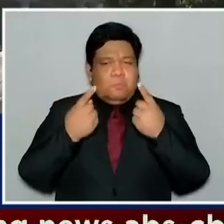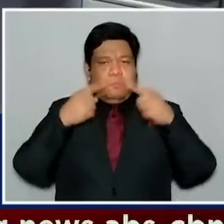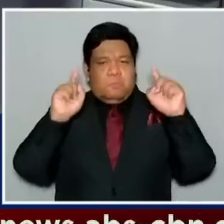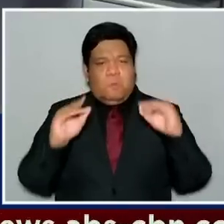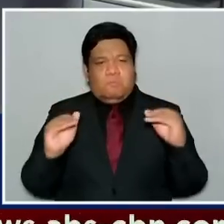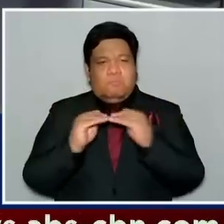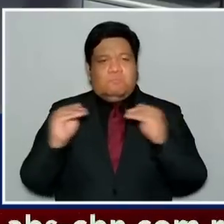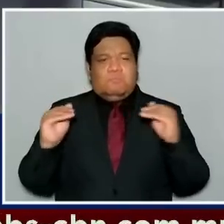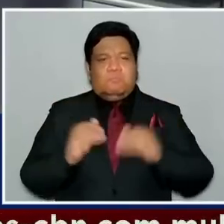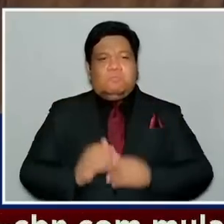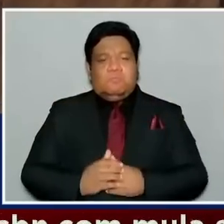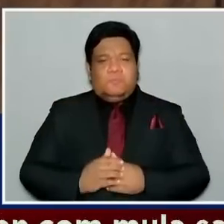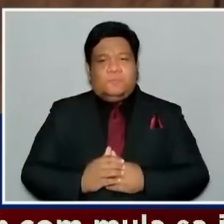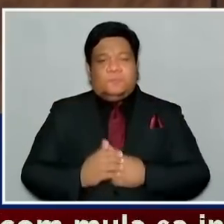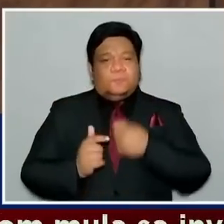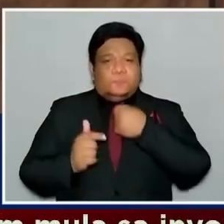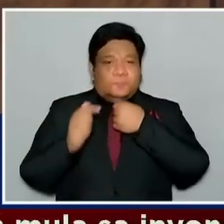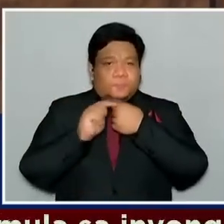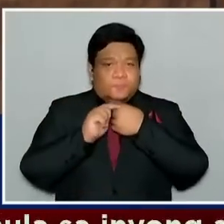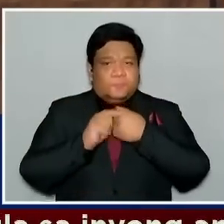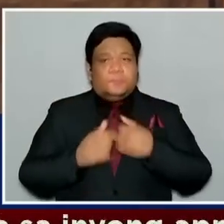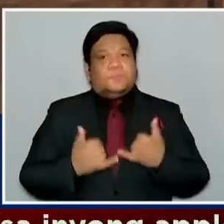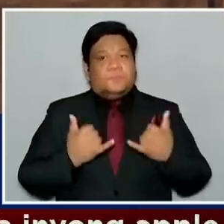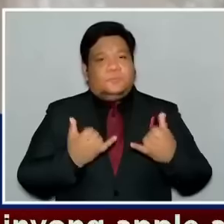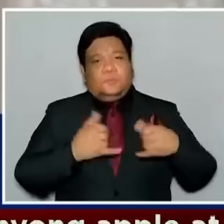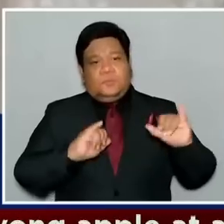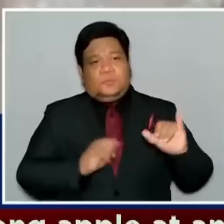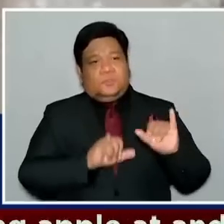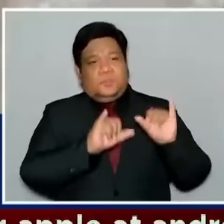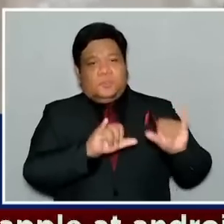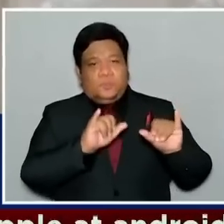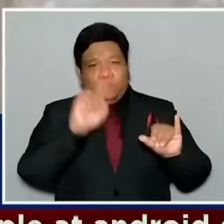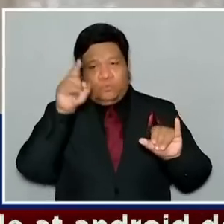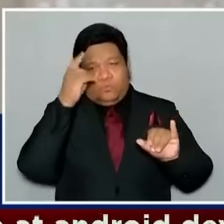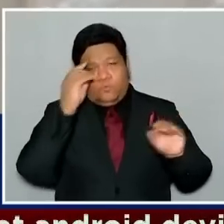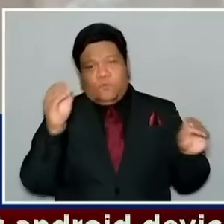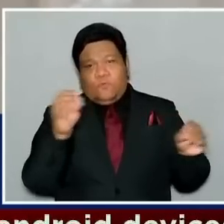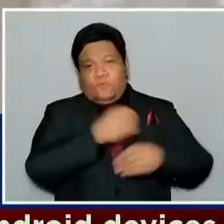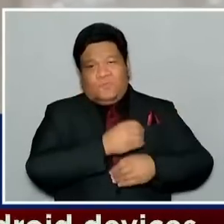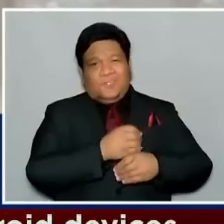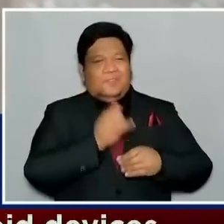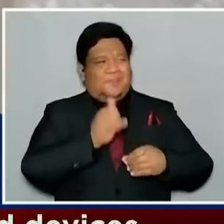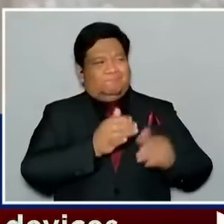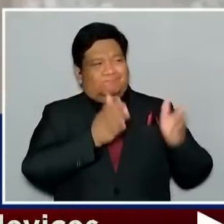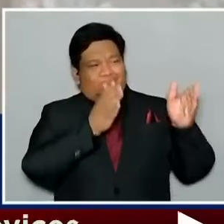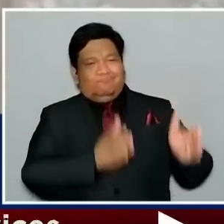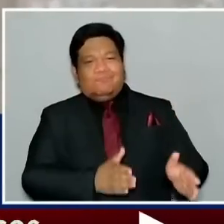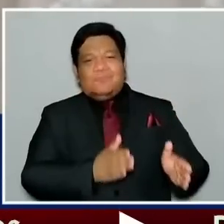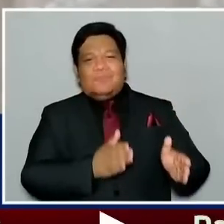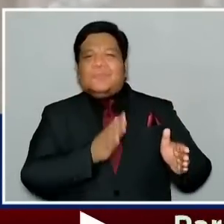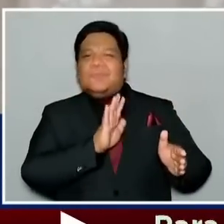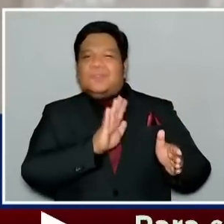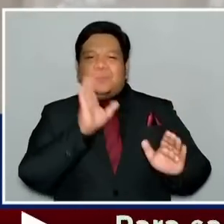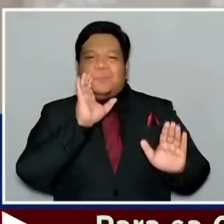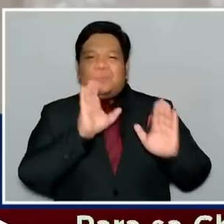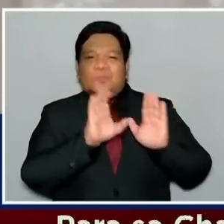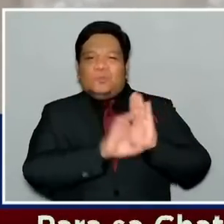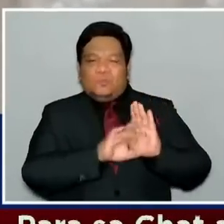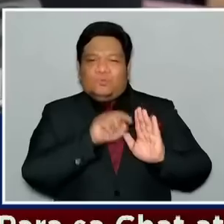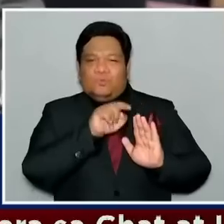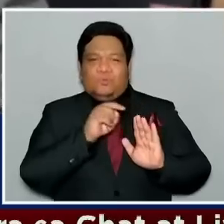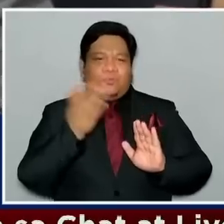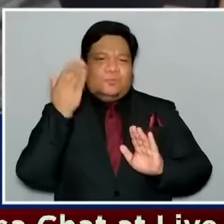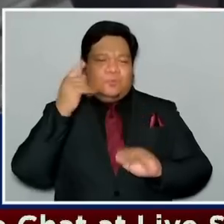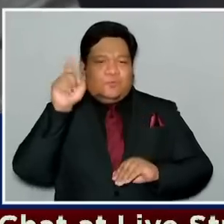Nananatili naman sa Governor's Office ang standee ni Governor Digamo sa hiling na rin umano ng bagong gobernador at kaalyadong si dating Vice